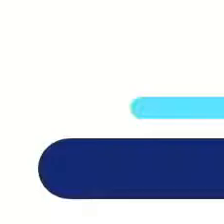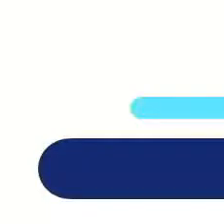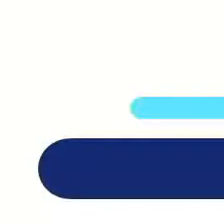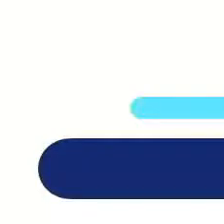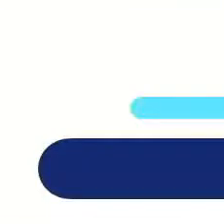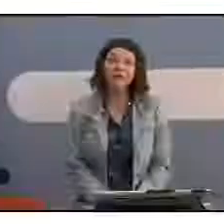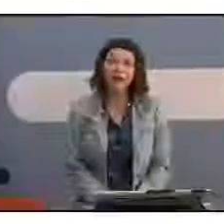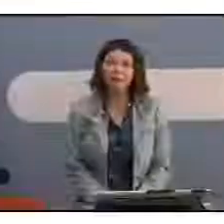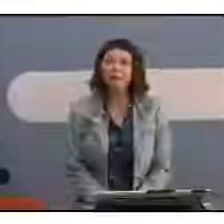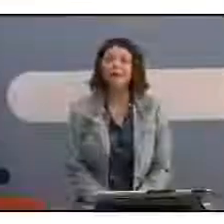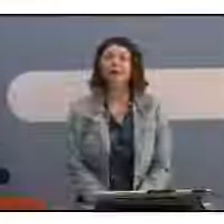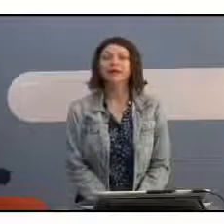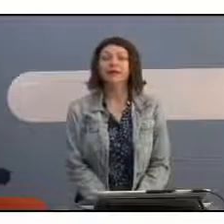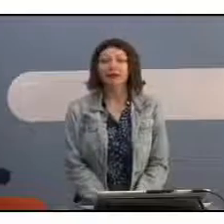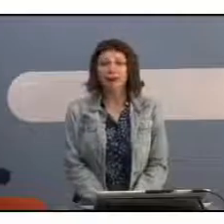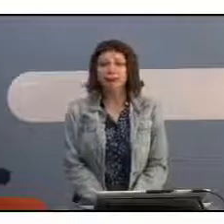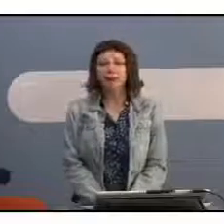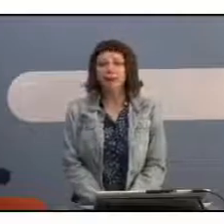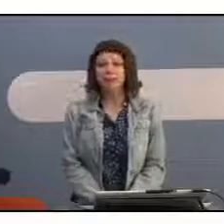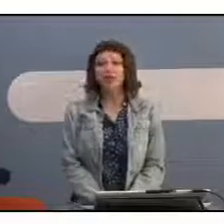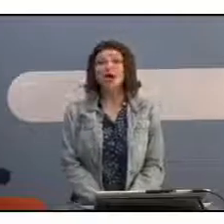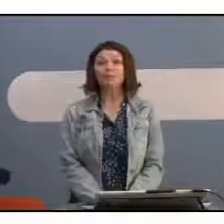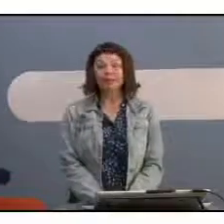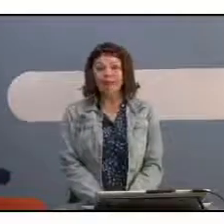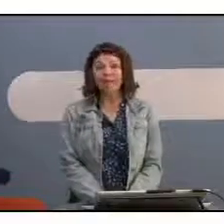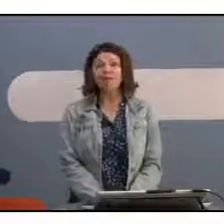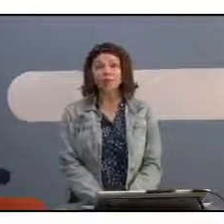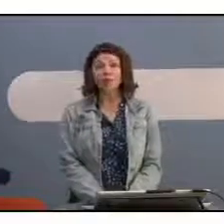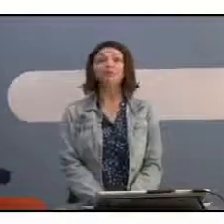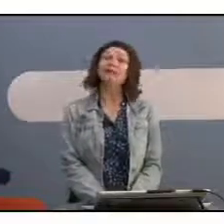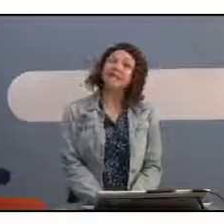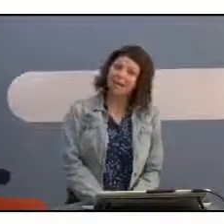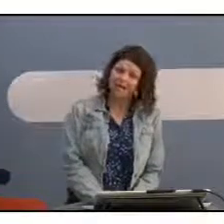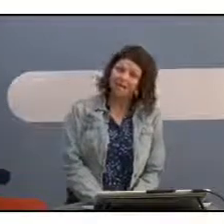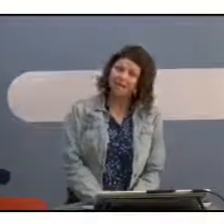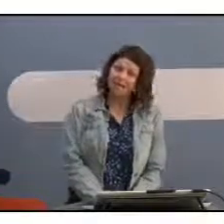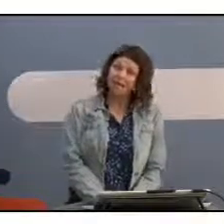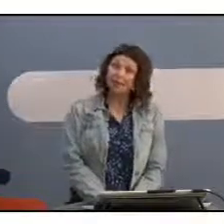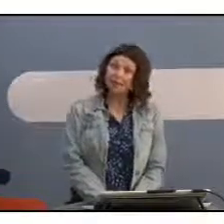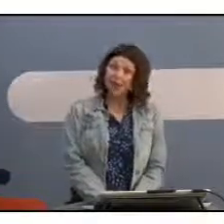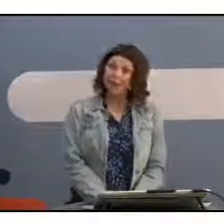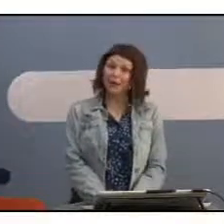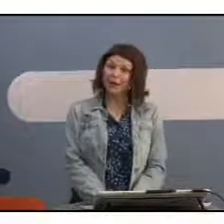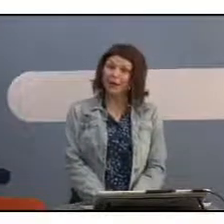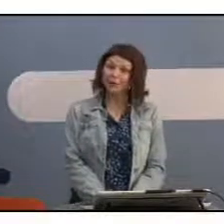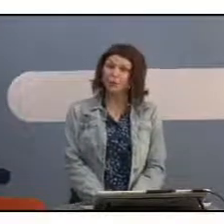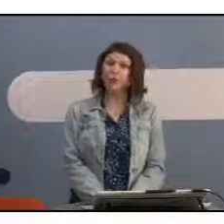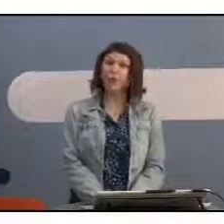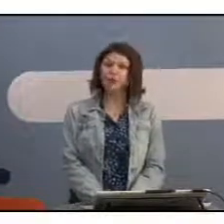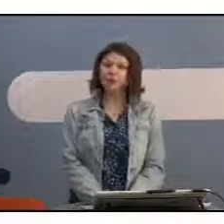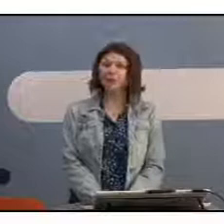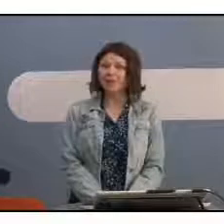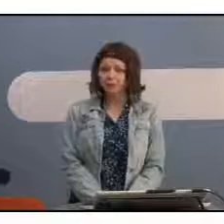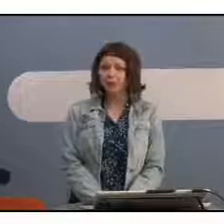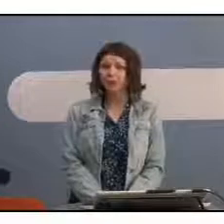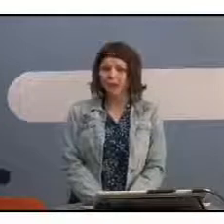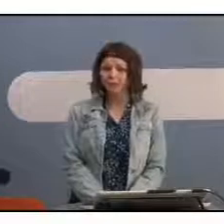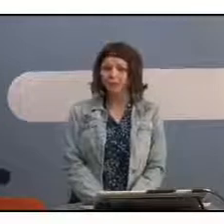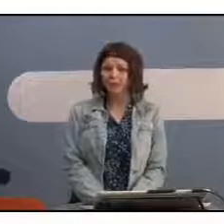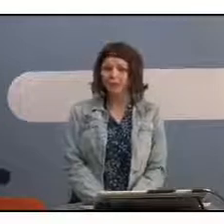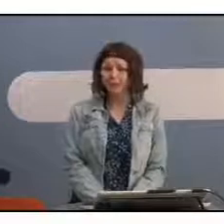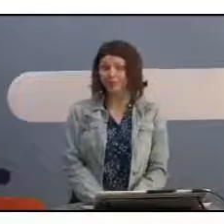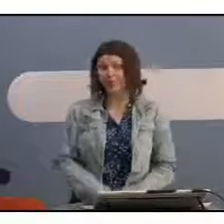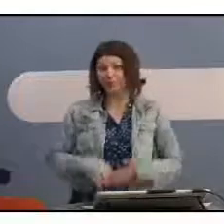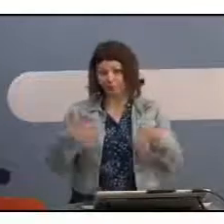שבשנים האחרונות גם נחתם איזושהי אמנה לזכויות הילד. כלומר, זכויות האדם